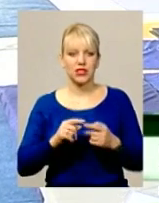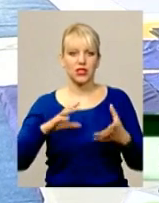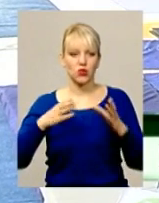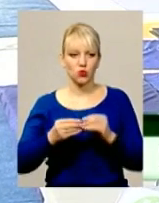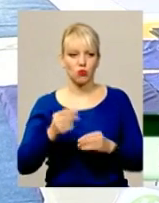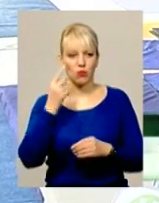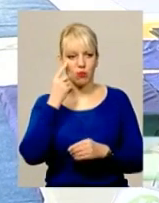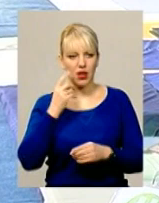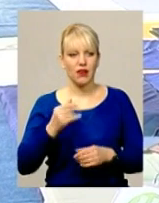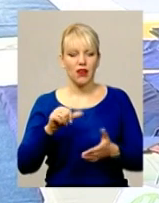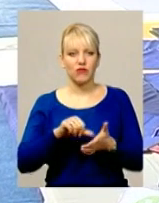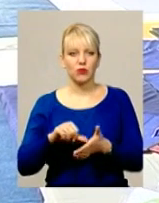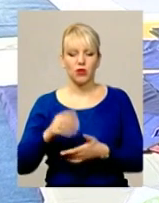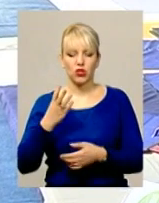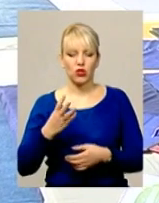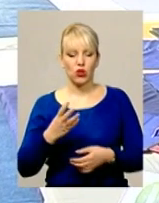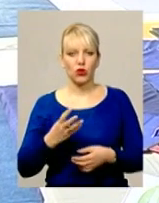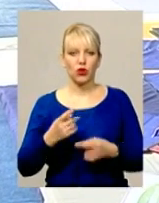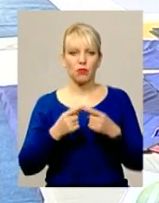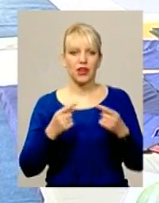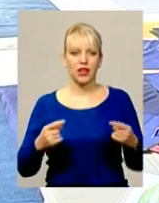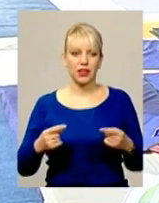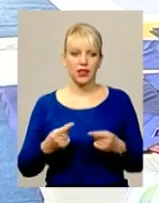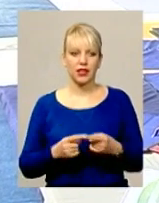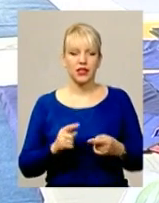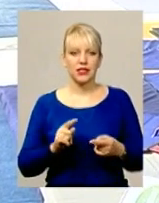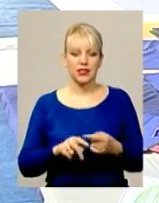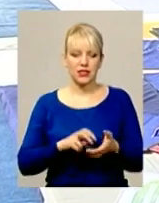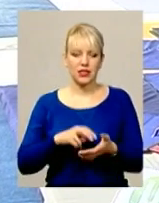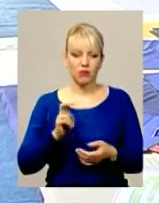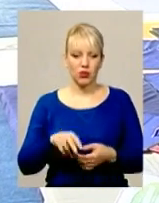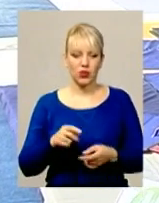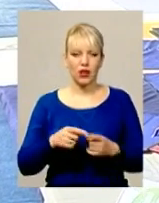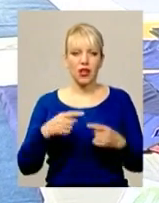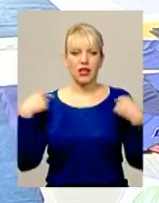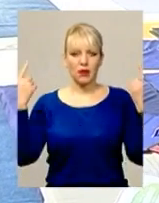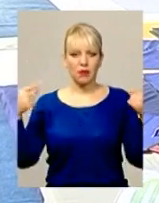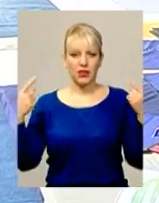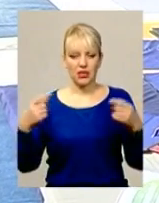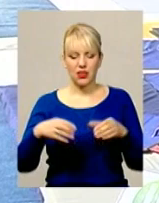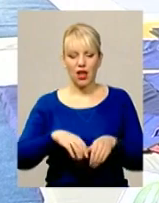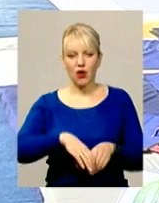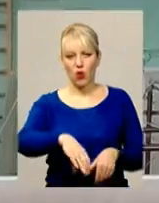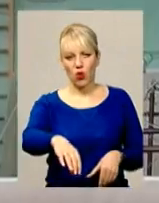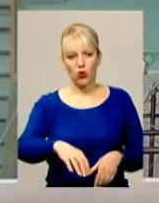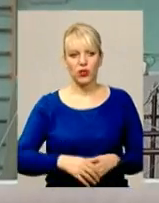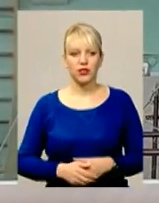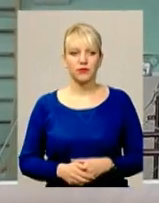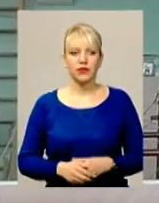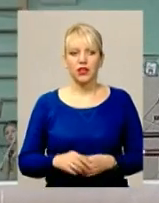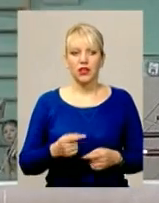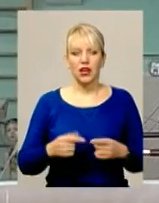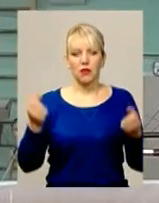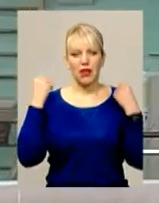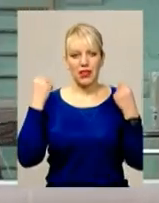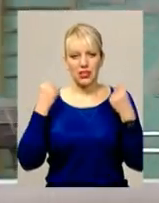балів виступів на чотирьох приладах. Це стрибок опорний, вправи на брусах, на колоді та вільні вправи. Хмельниччину на